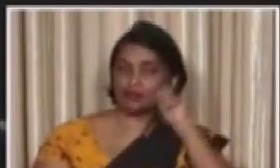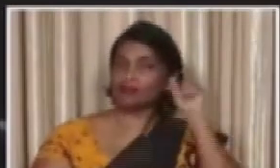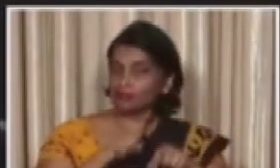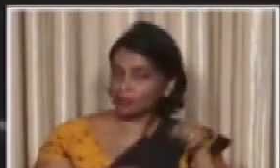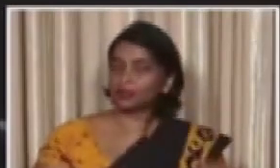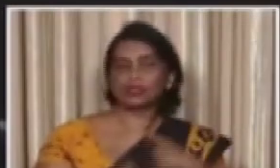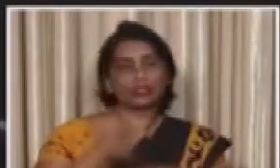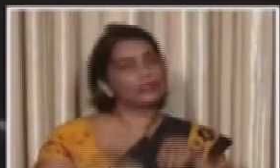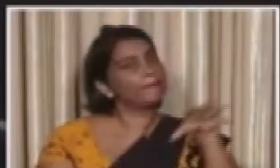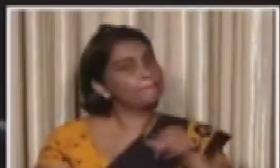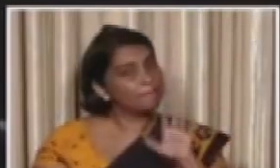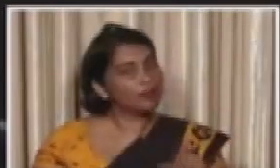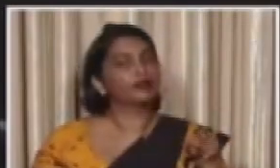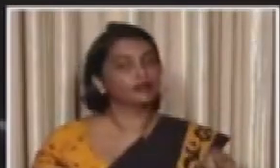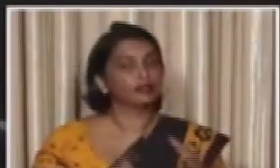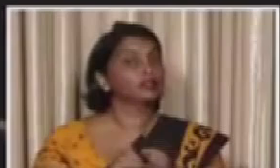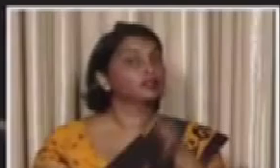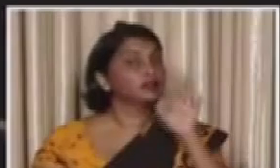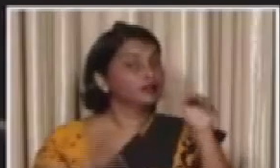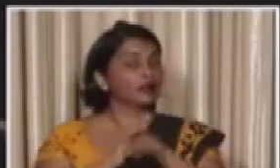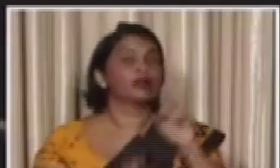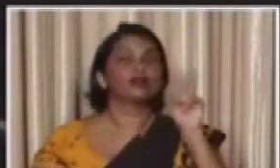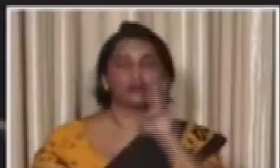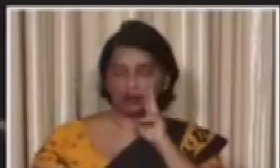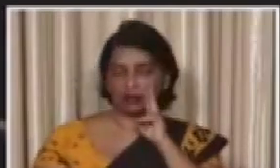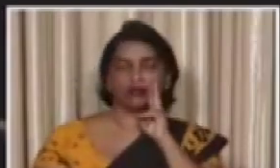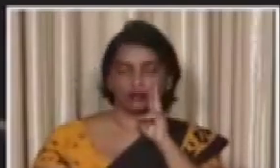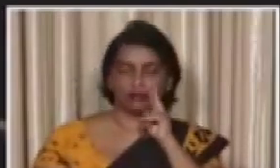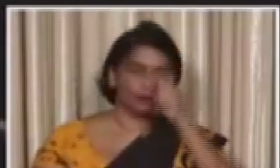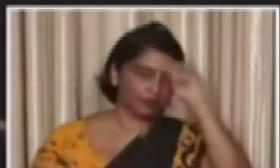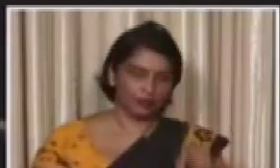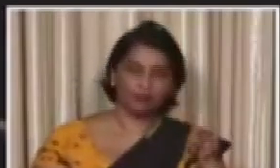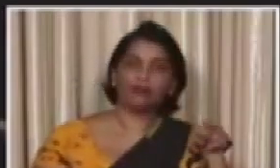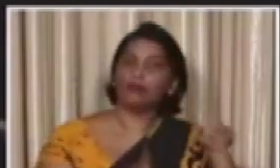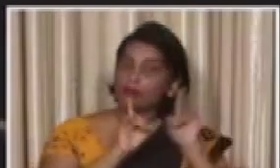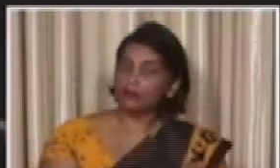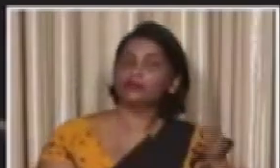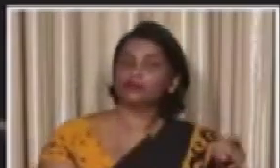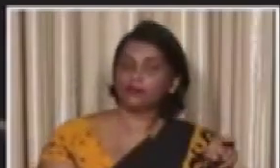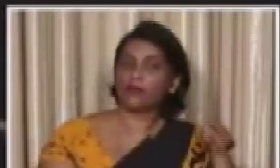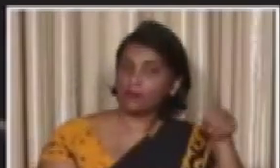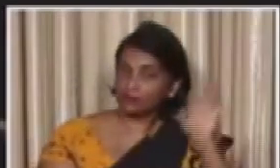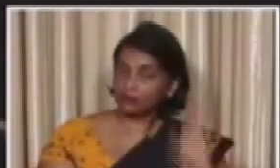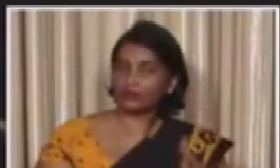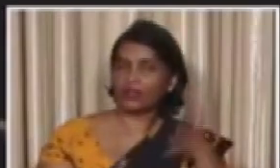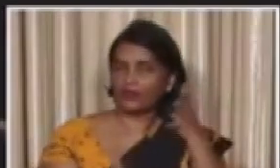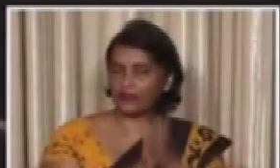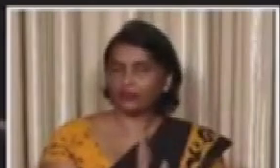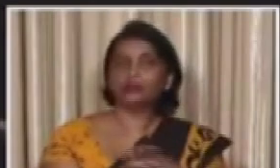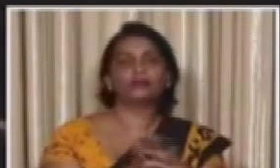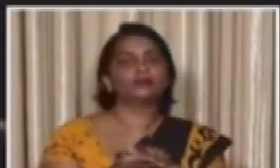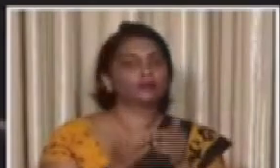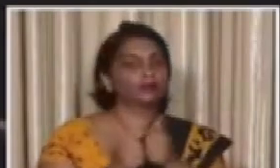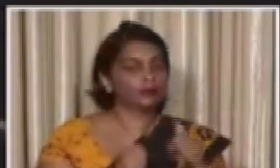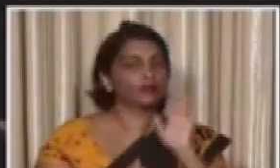ඡන්දය පාවිච්චි කරා නම් ජනාධිපති වන්නේ රනිල් වික්‍රමසිංහ මැතිතුමා. ඒ නිසා එදා ඔවුන්ගෙන් වූ වරද නිවැරදි